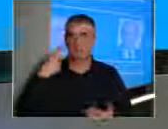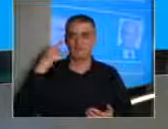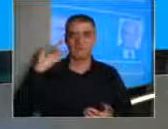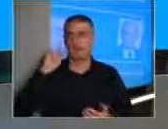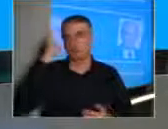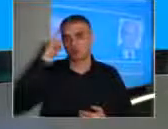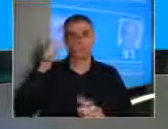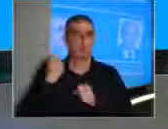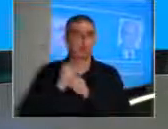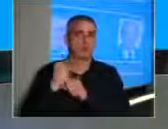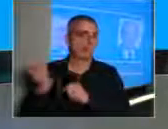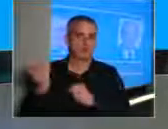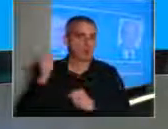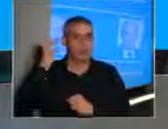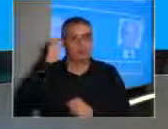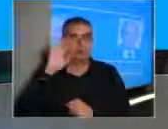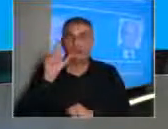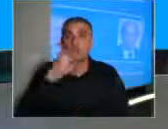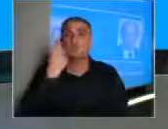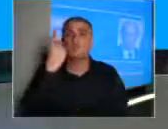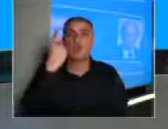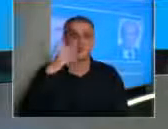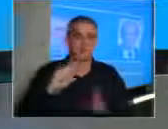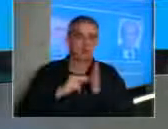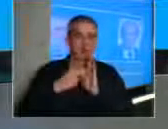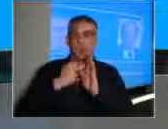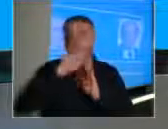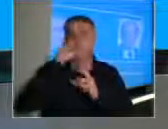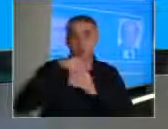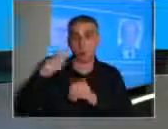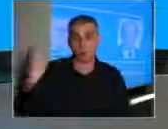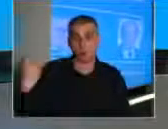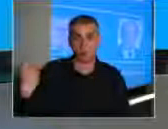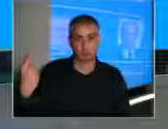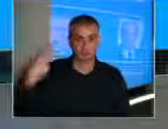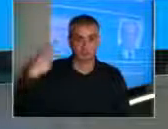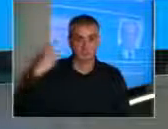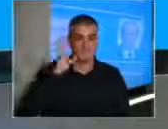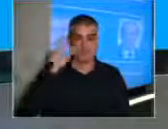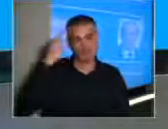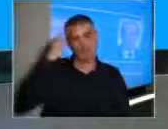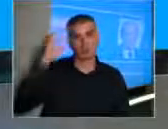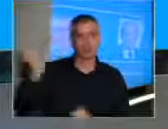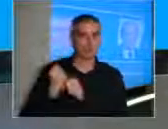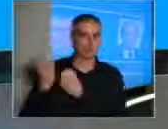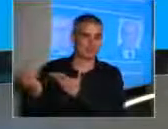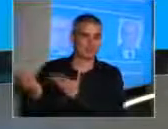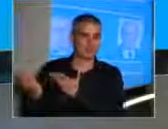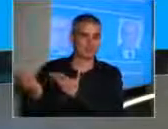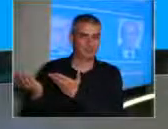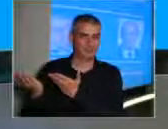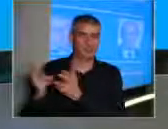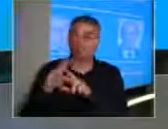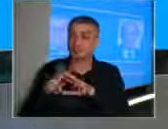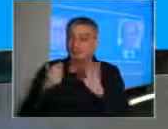לצפות מה פייגלין יעשה, לא חושב שיש היום בן אדם אחד במערכת הפוליטית, אולי כולל פייגלין, שיודע לצפות מה פייגלין יעשה. ובמצב כזה